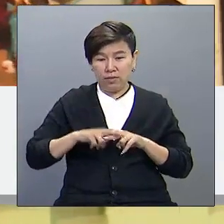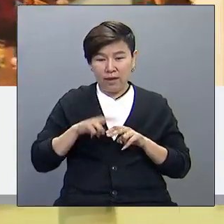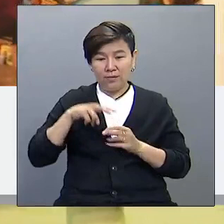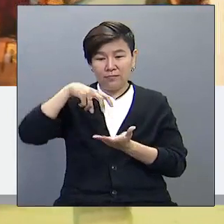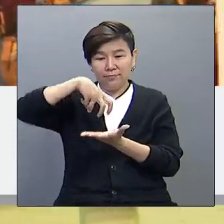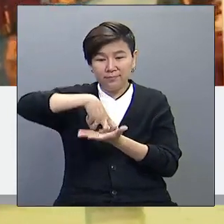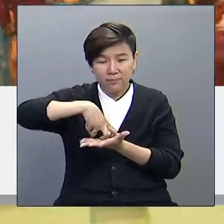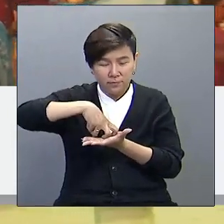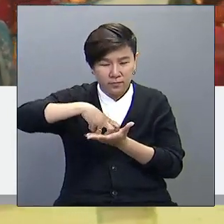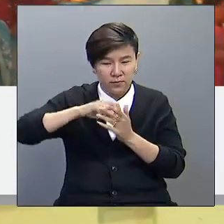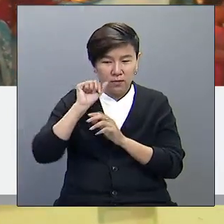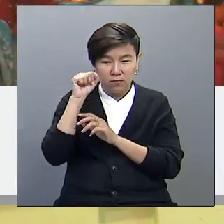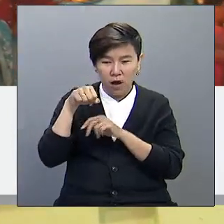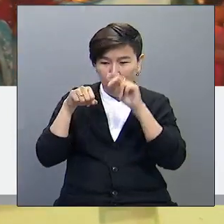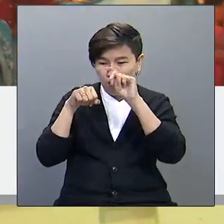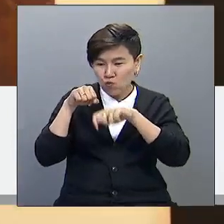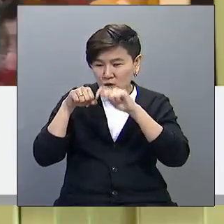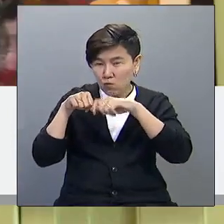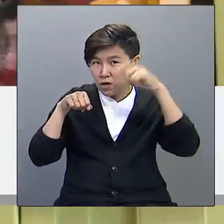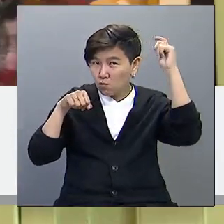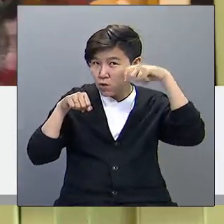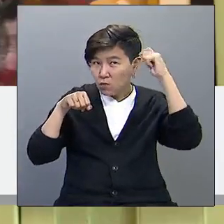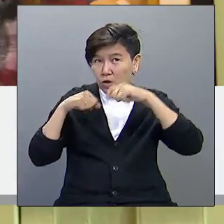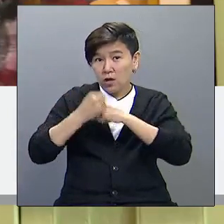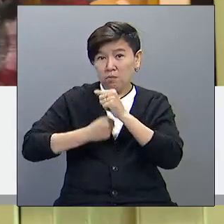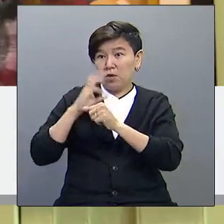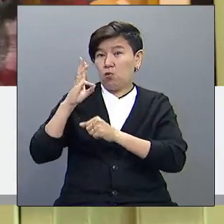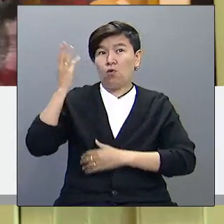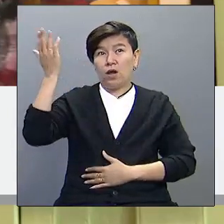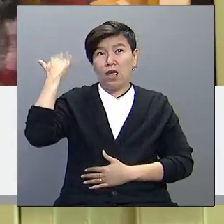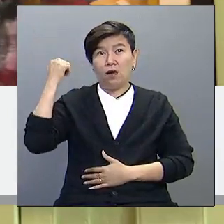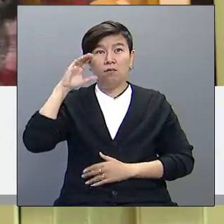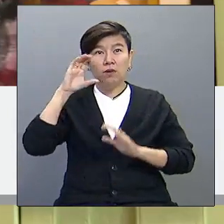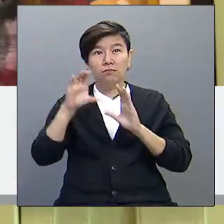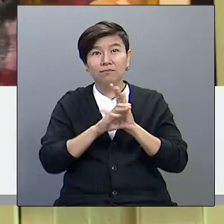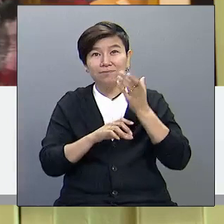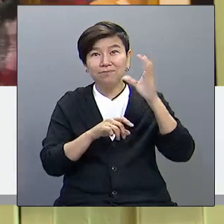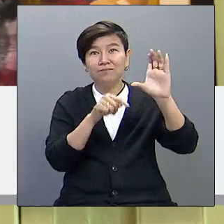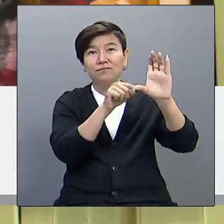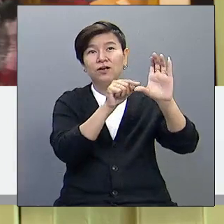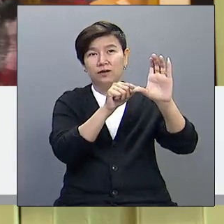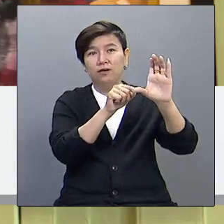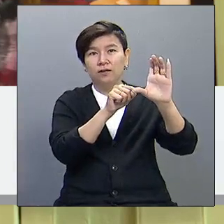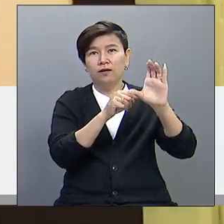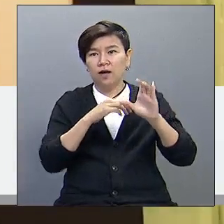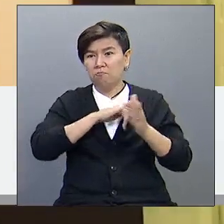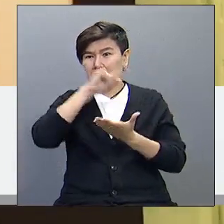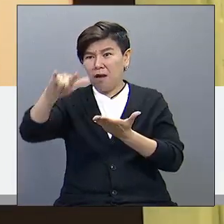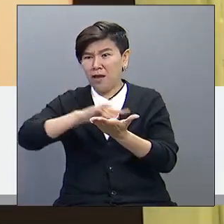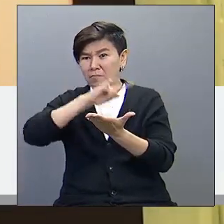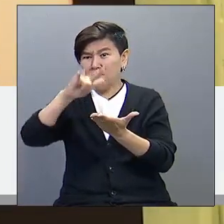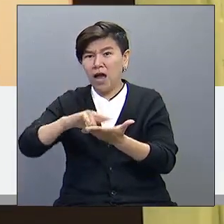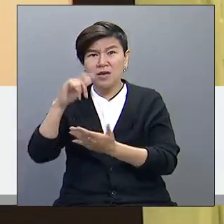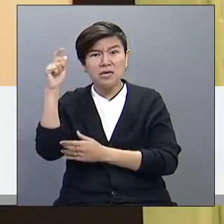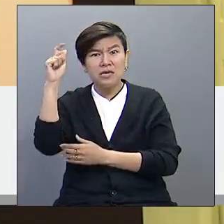ที่รัฐราชทัณฑ์ราว 6ปีก่อนกลายเป็นหนึ่งในภาพคัดเลือกจากการเดินทางไปประเทศอินเดียรวม10ครั้งนับจาก